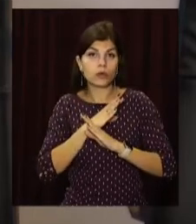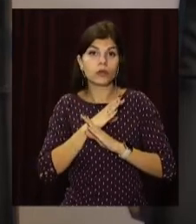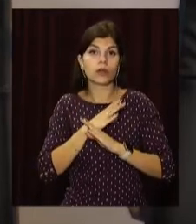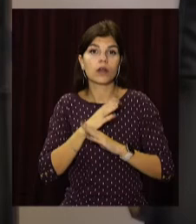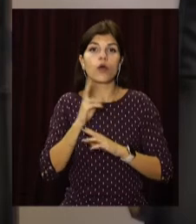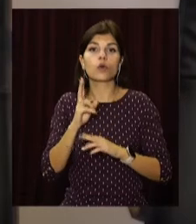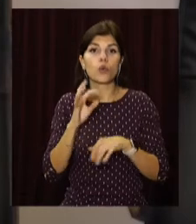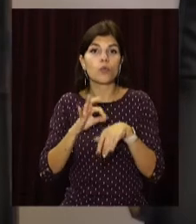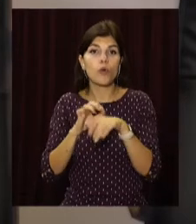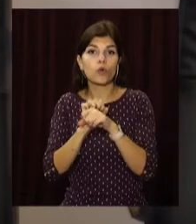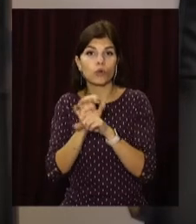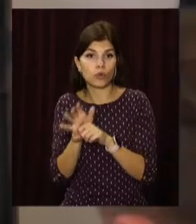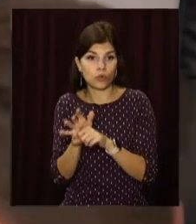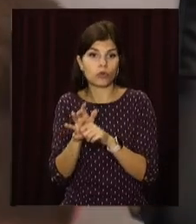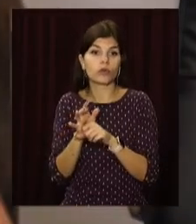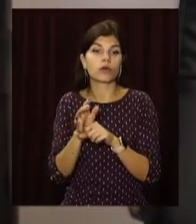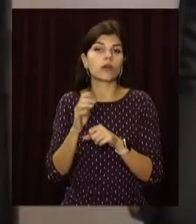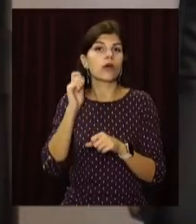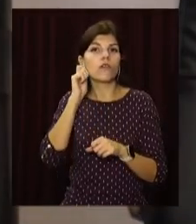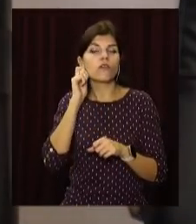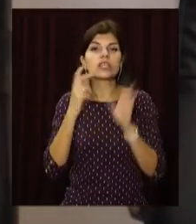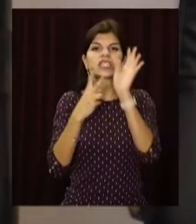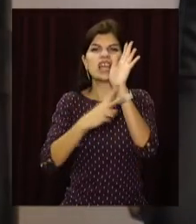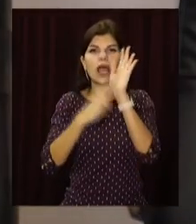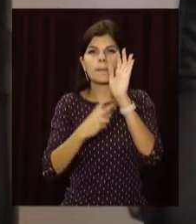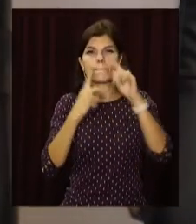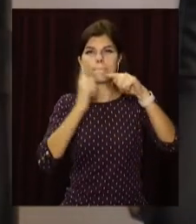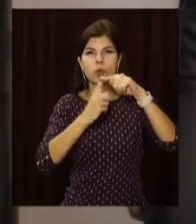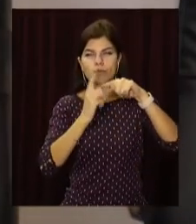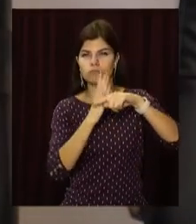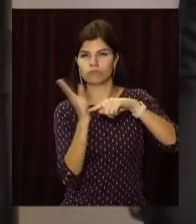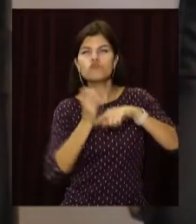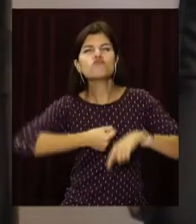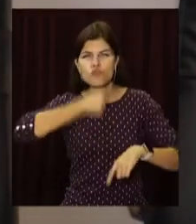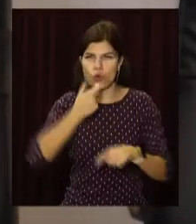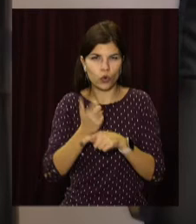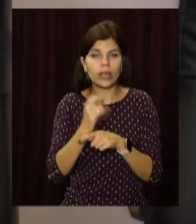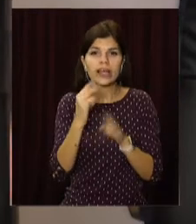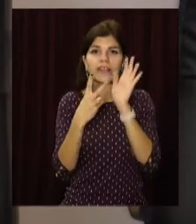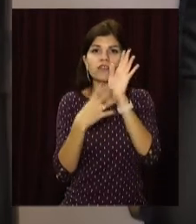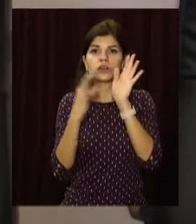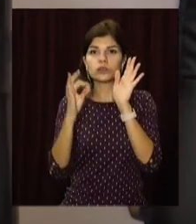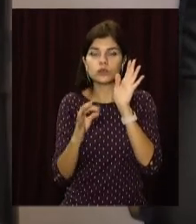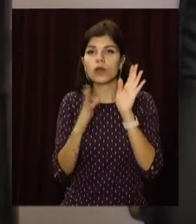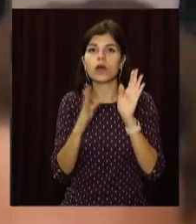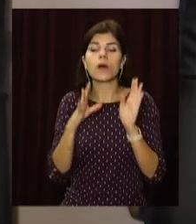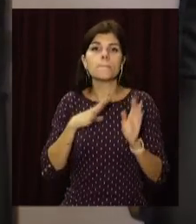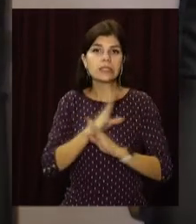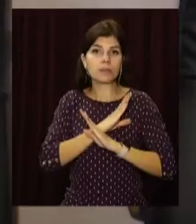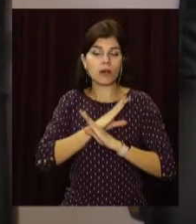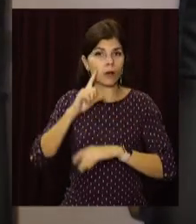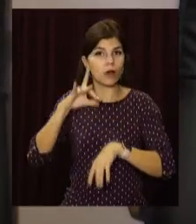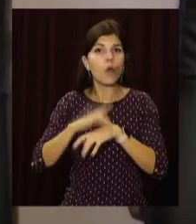серед хворих на COVID-19 прийшлось на вікову групу 70+. І ще майже 29% смертей